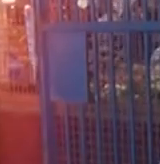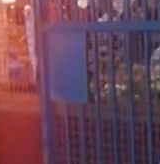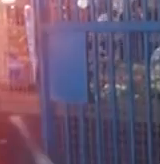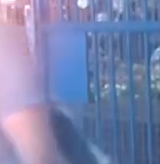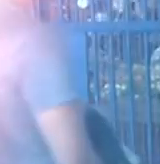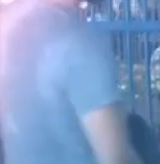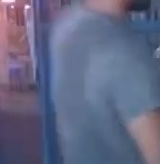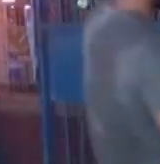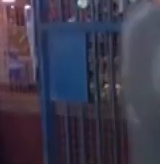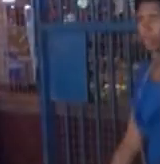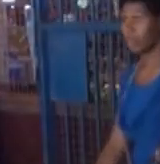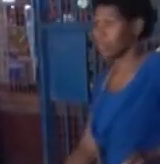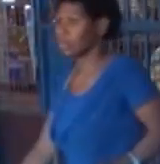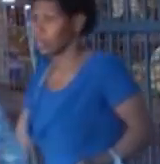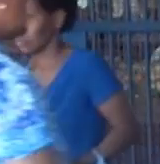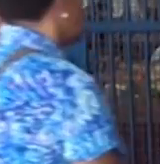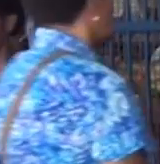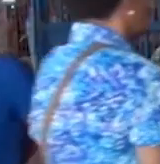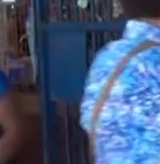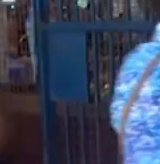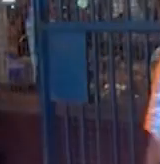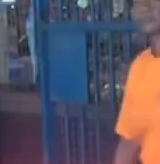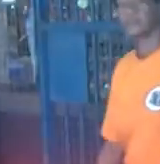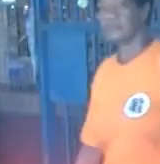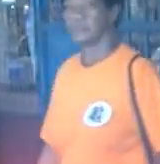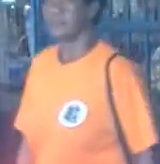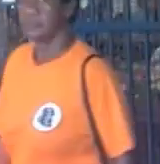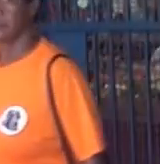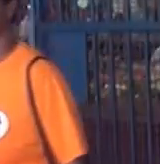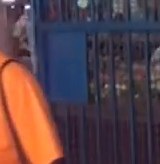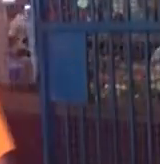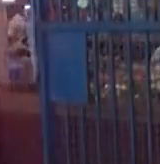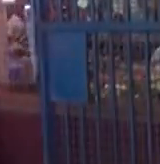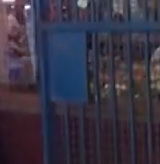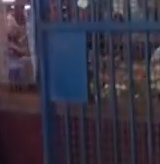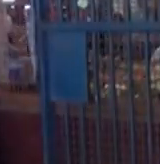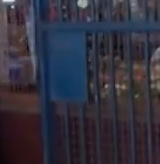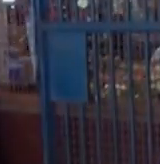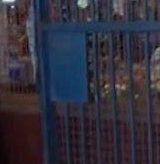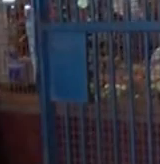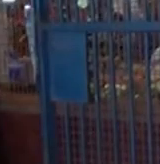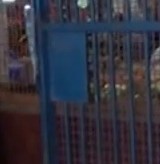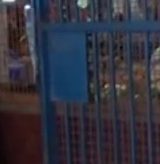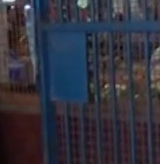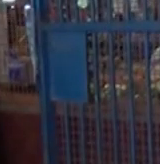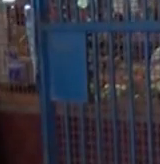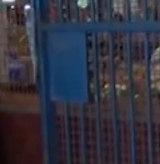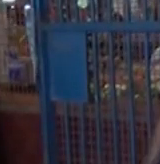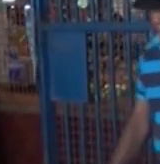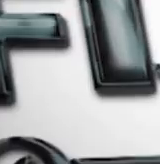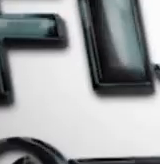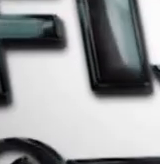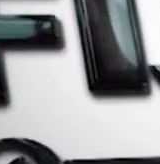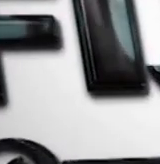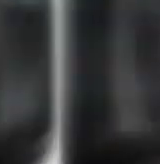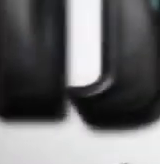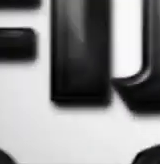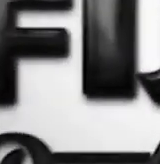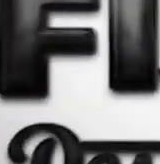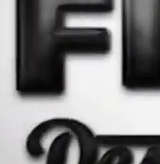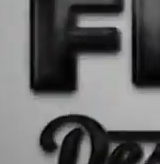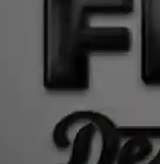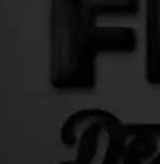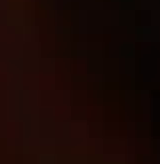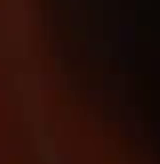कुमार सानी नाइक है गोंगो लुगु लटोका रेडियो फीजी 2 में पुराना गाना लगे हमें बहुत अच्छा लगे रेडियो फीजी